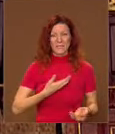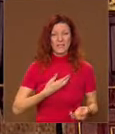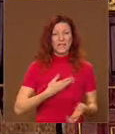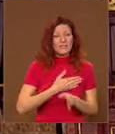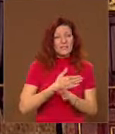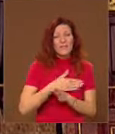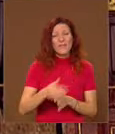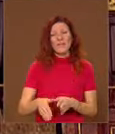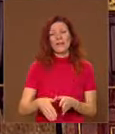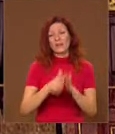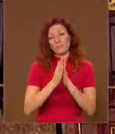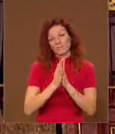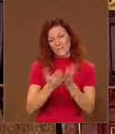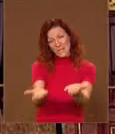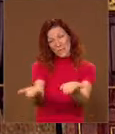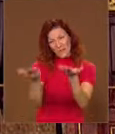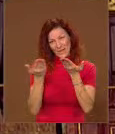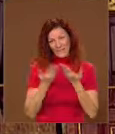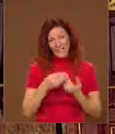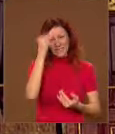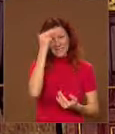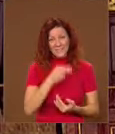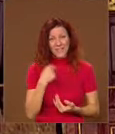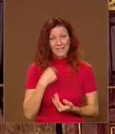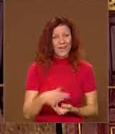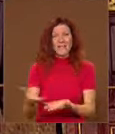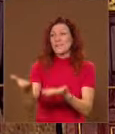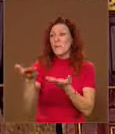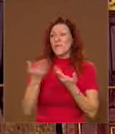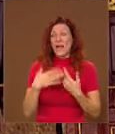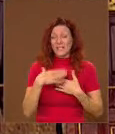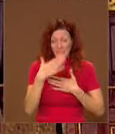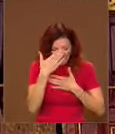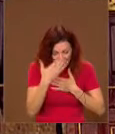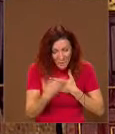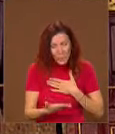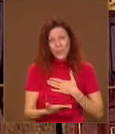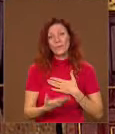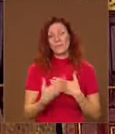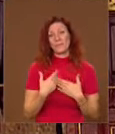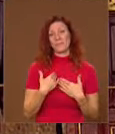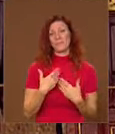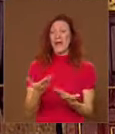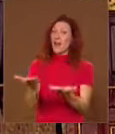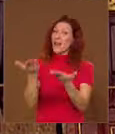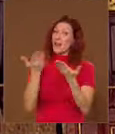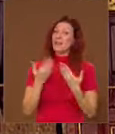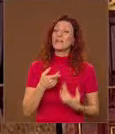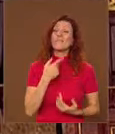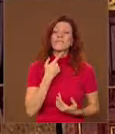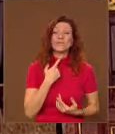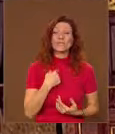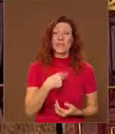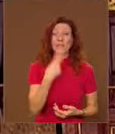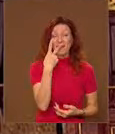помолим заедно, с мир на Господа да се помолим. Дойдете всички верни да се поклоним на Христовото възкресение. Елате, вкусете и